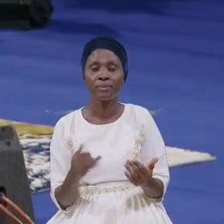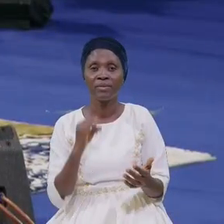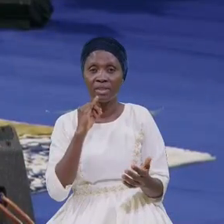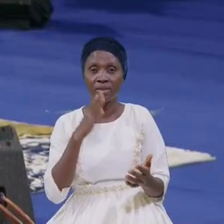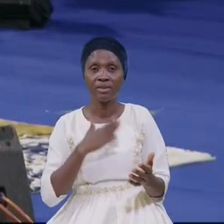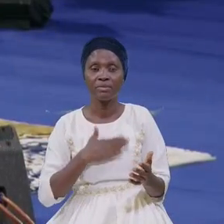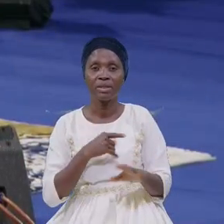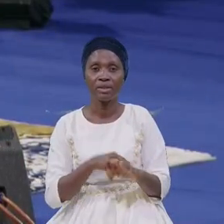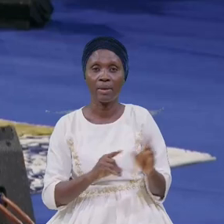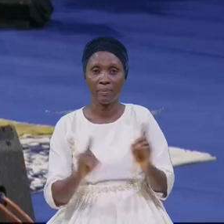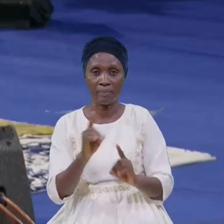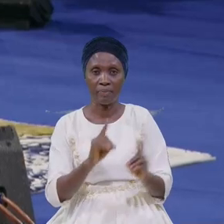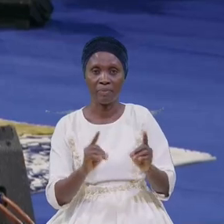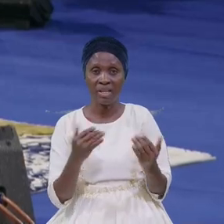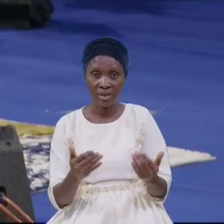Maintenant, c'est mon heure.